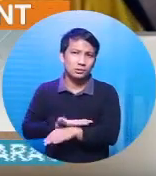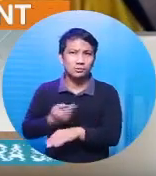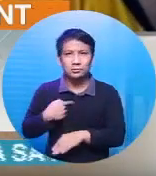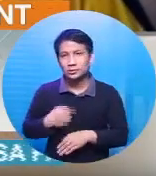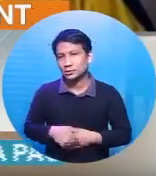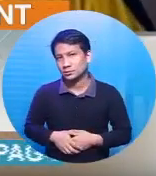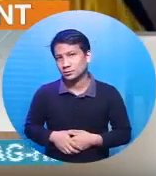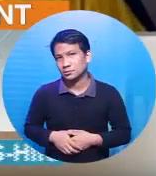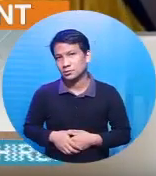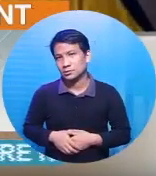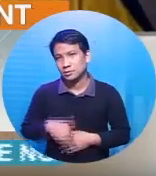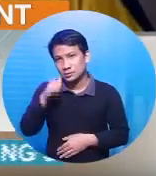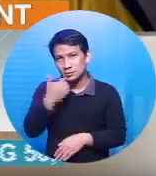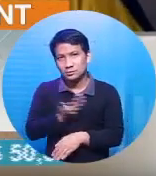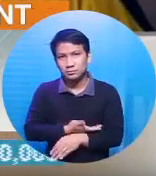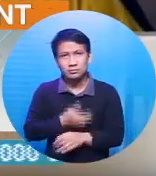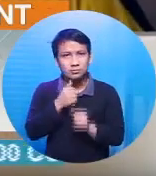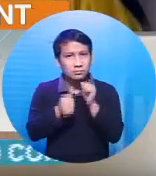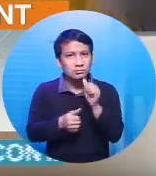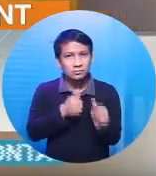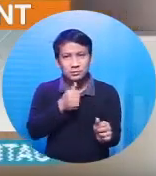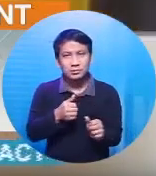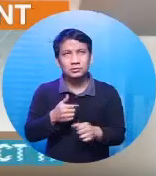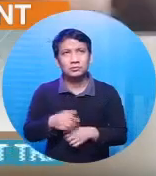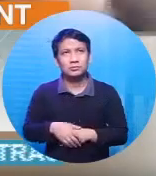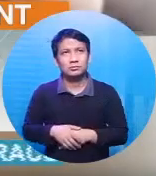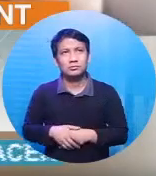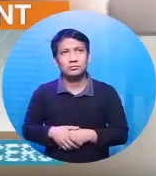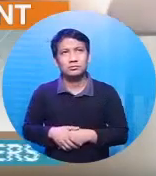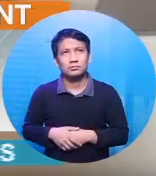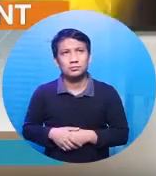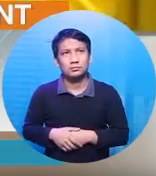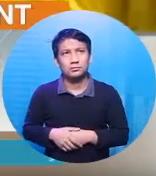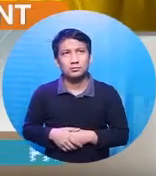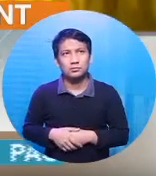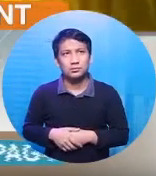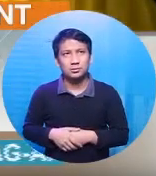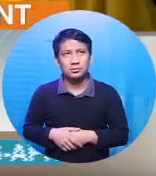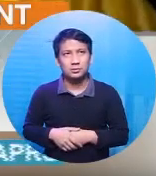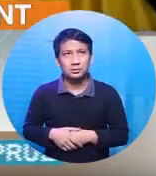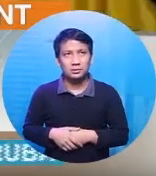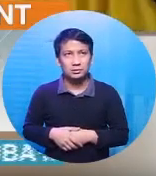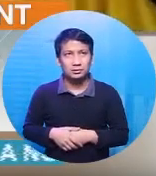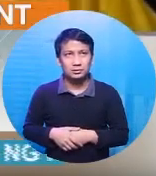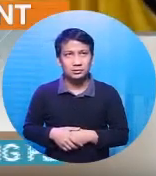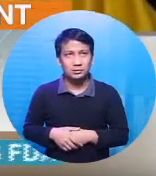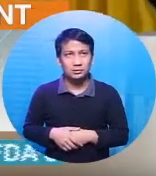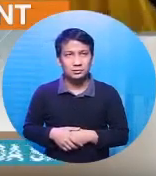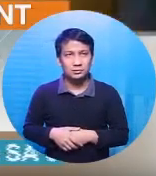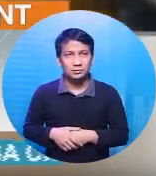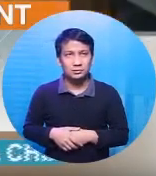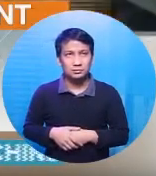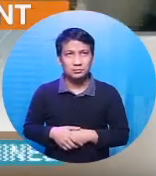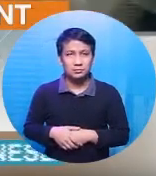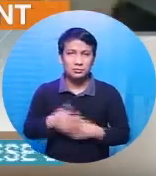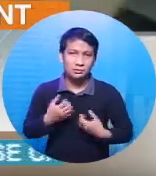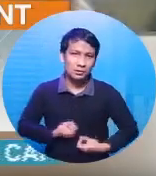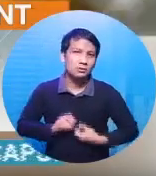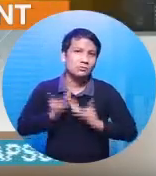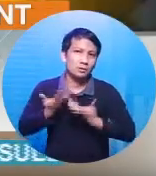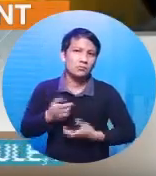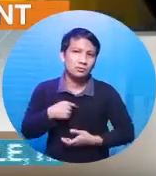Okay. Itinatanggi nila eh. Pero Nay, ang masusunod dito si Jasmine. Okay. Nakaklaman nila yung nasa loob